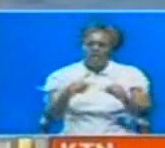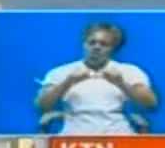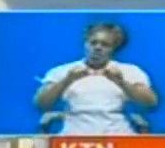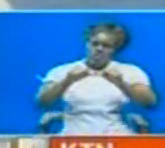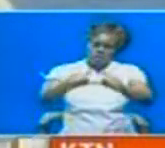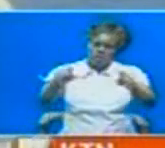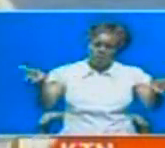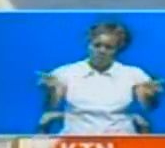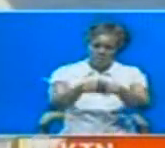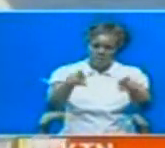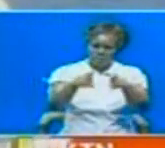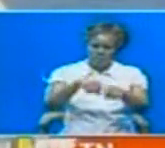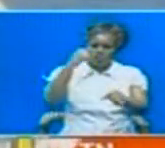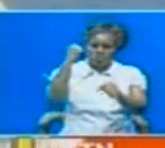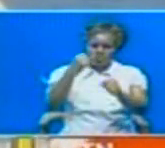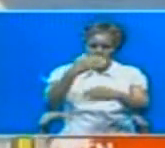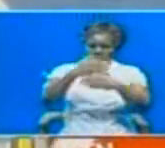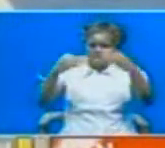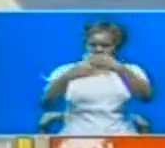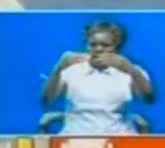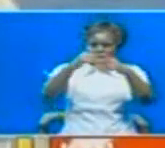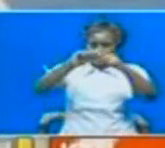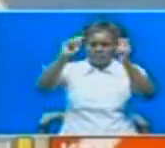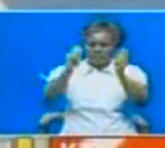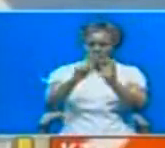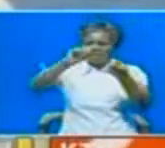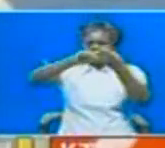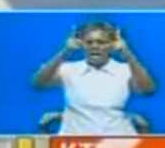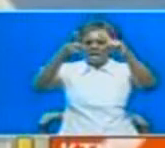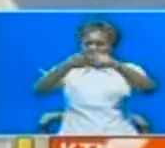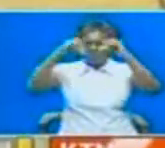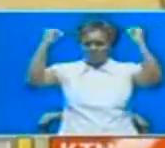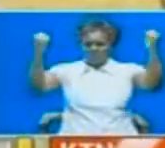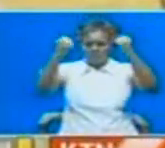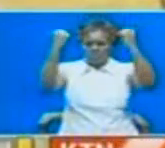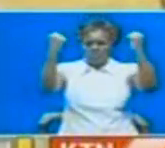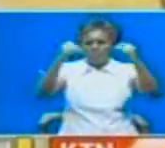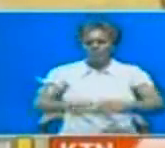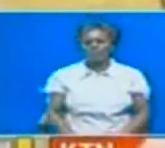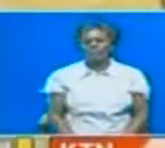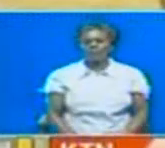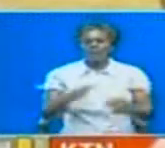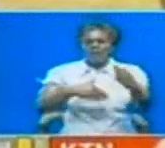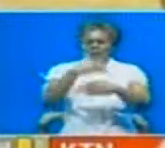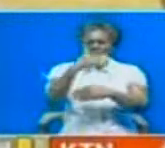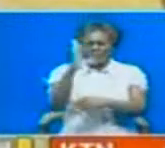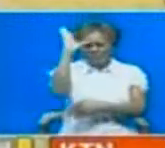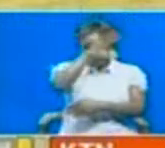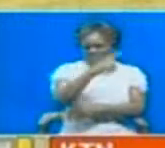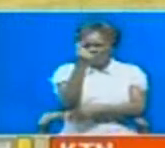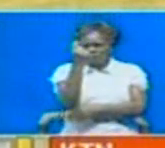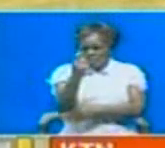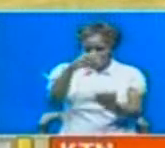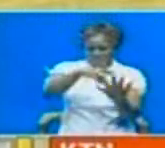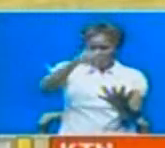tutaendelea kuitengeneza timu hadi ifikie kiwango cha kupigania yani ubingwa wa ligi. Baada ya kuponea chupuchupu shoka la